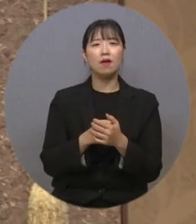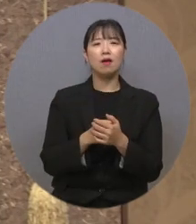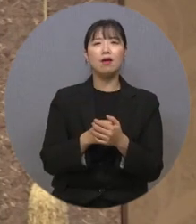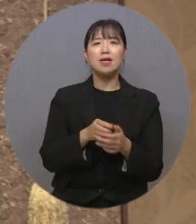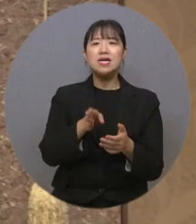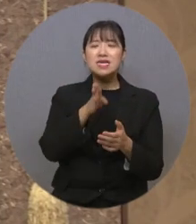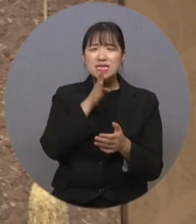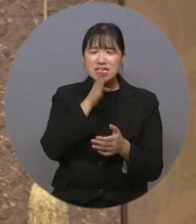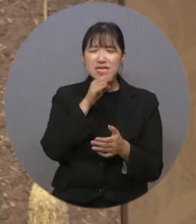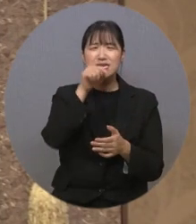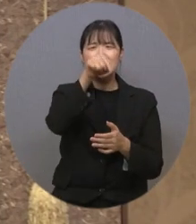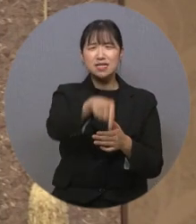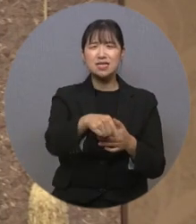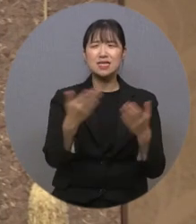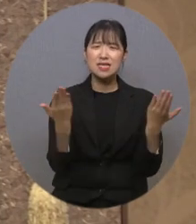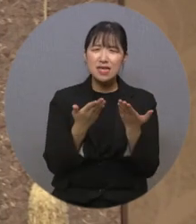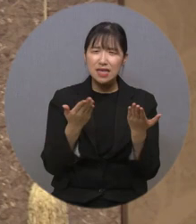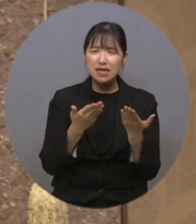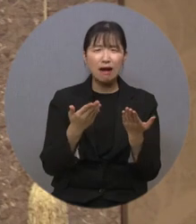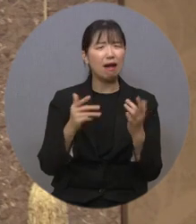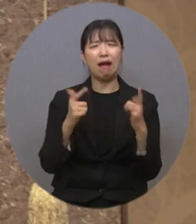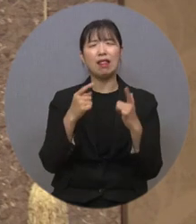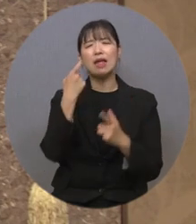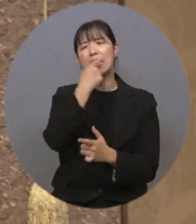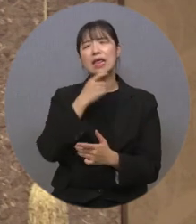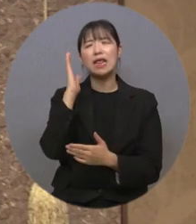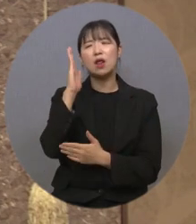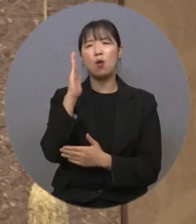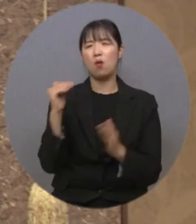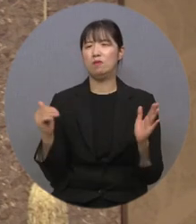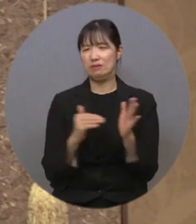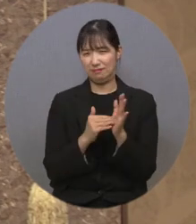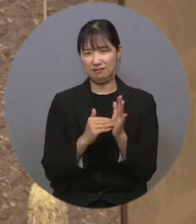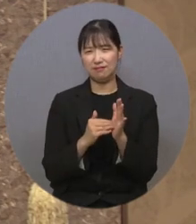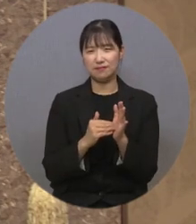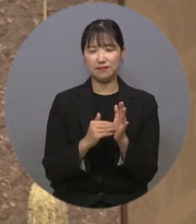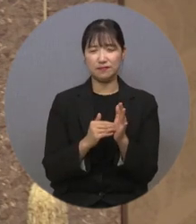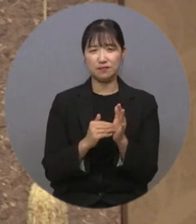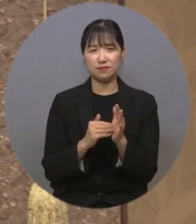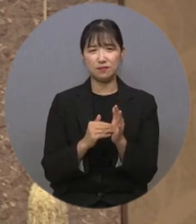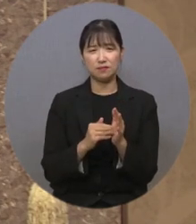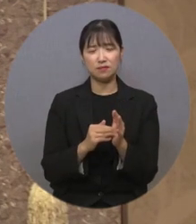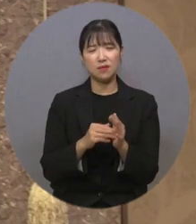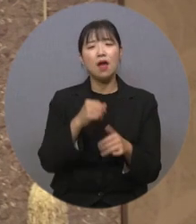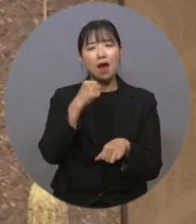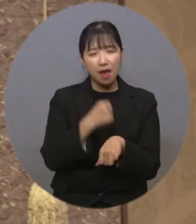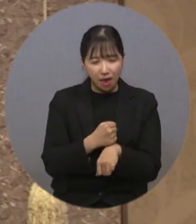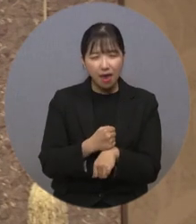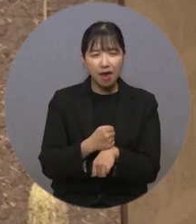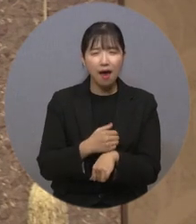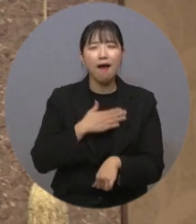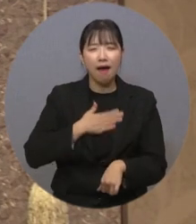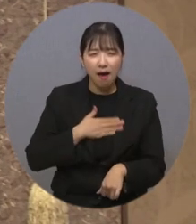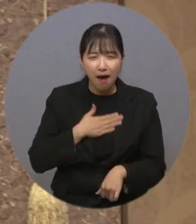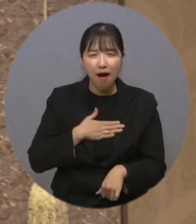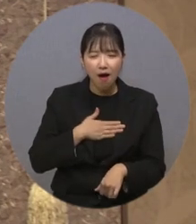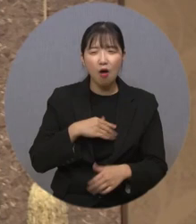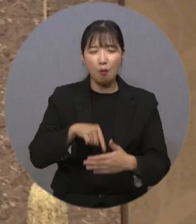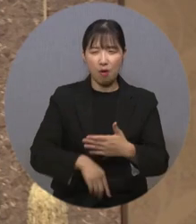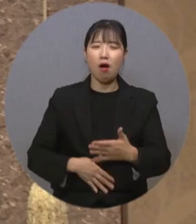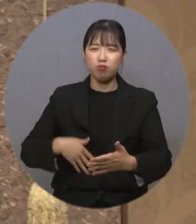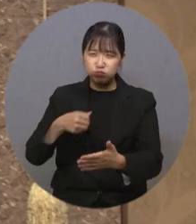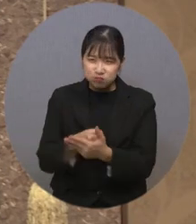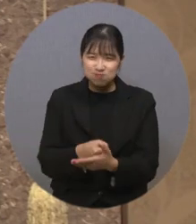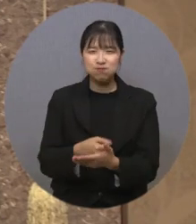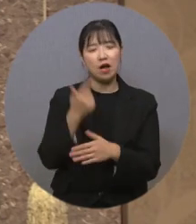이게 현장이 아닌 이론으로 그쳐버려요. 이렇게 해야 된다라는 그러한 그 포부도